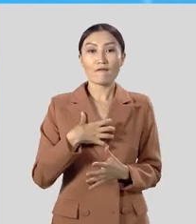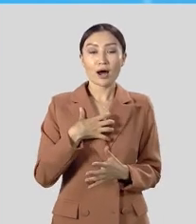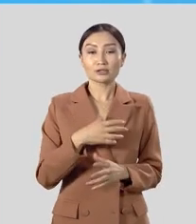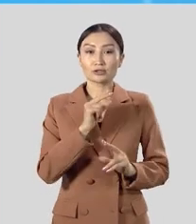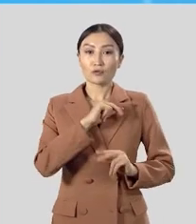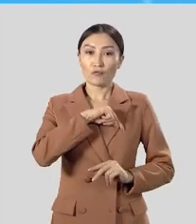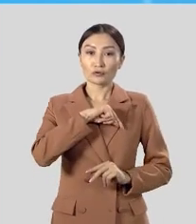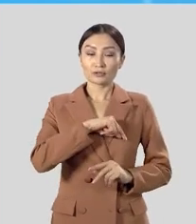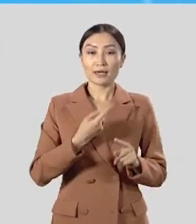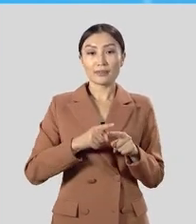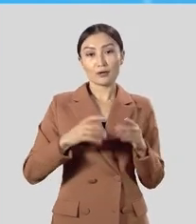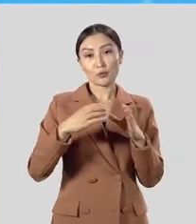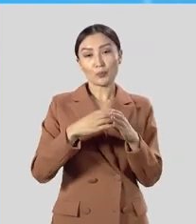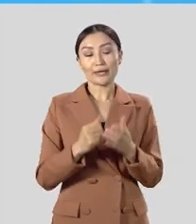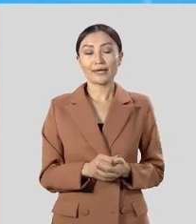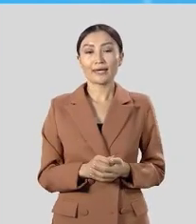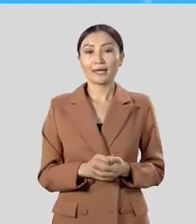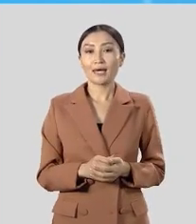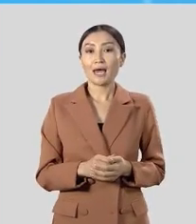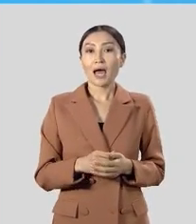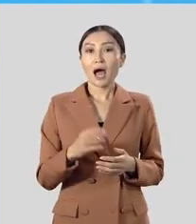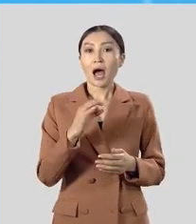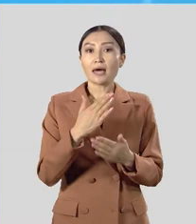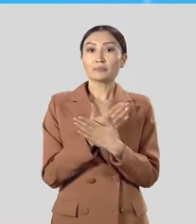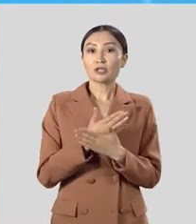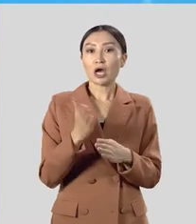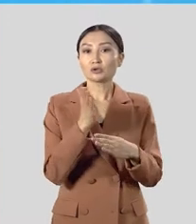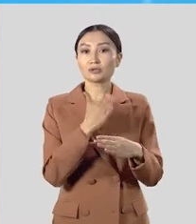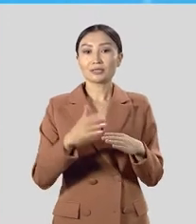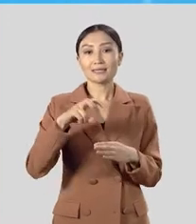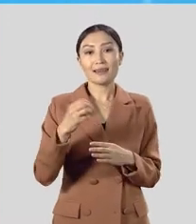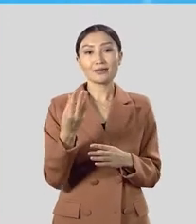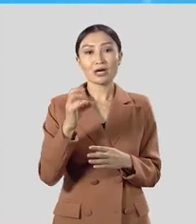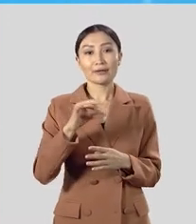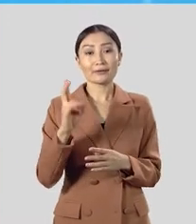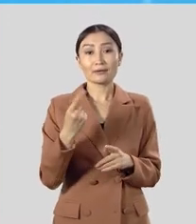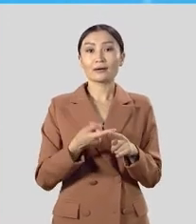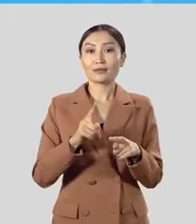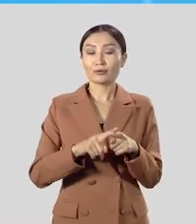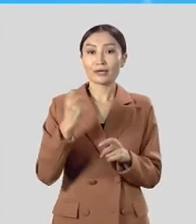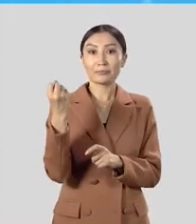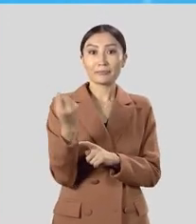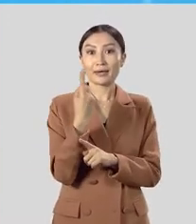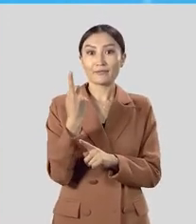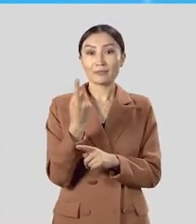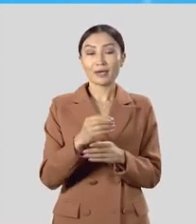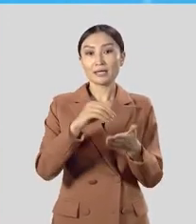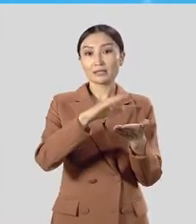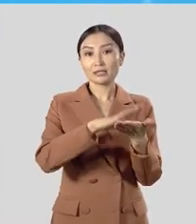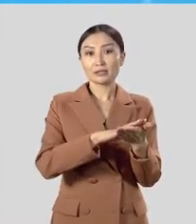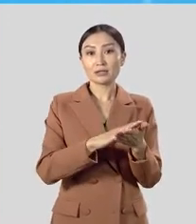важных функций этой группы растений. Отмирающие части лишайников, которые первыми